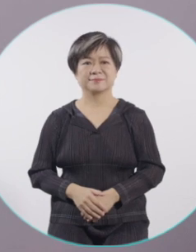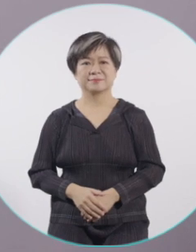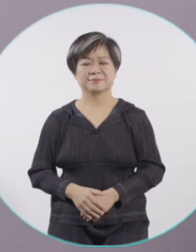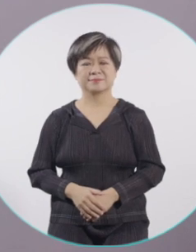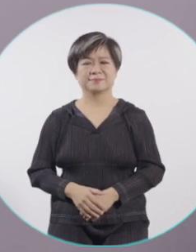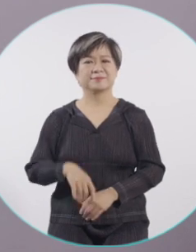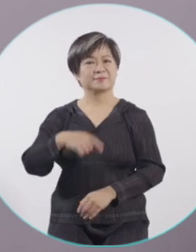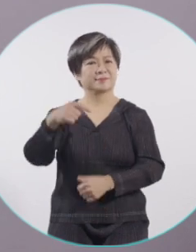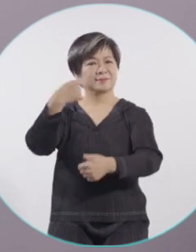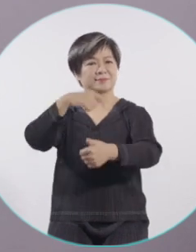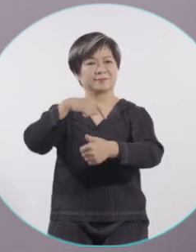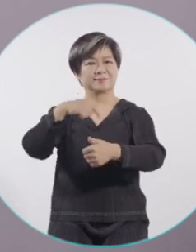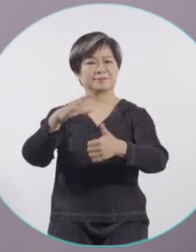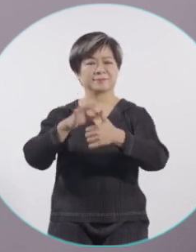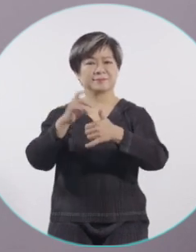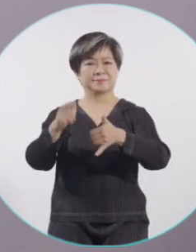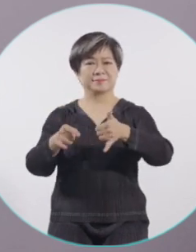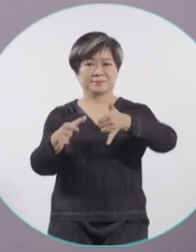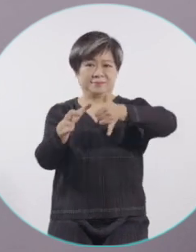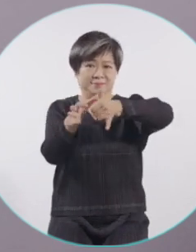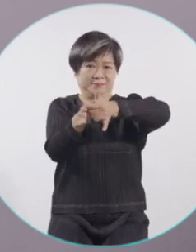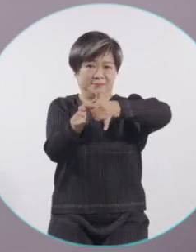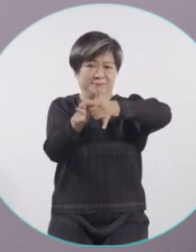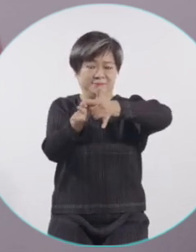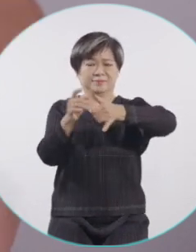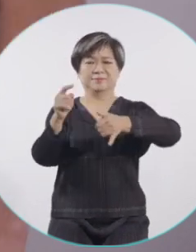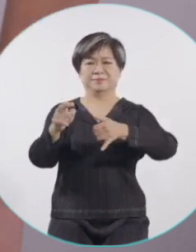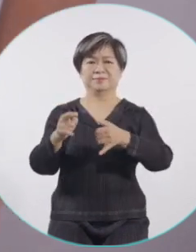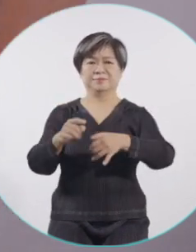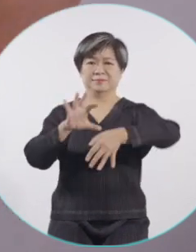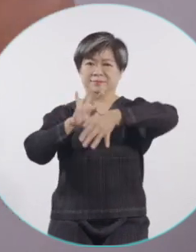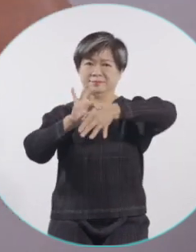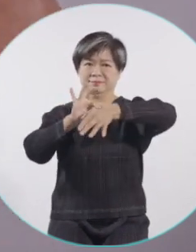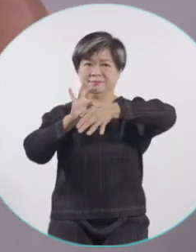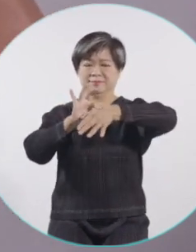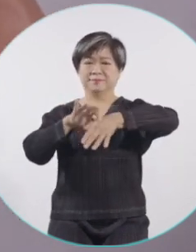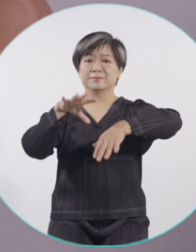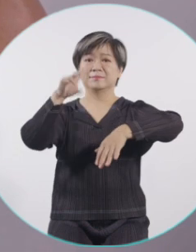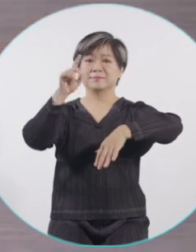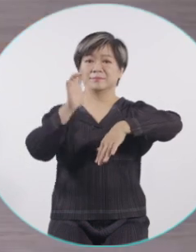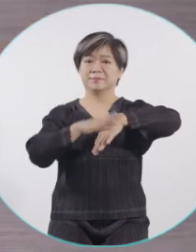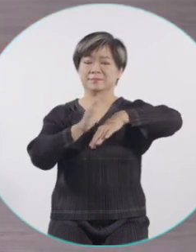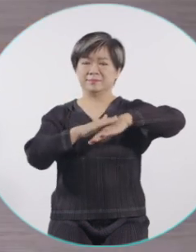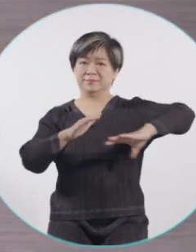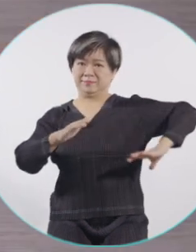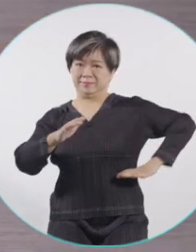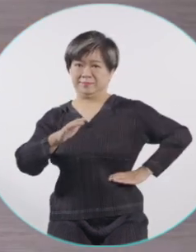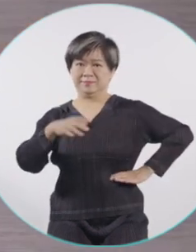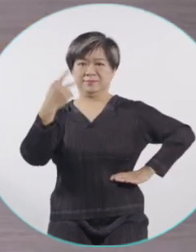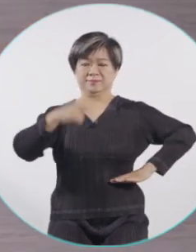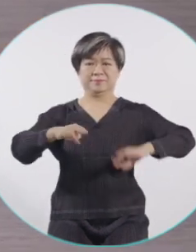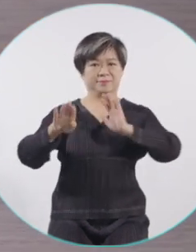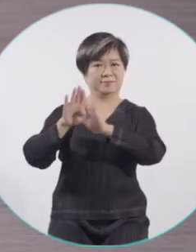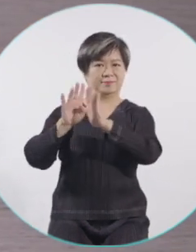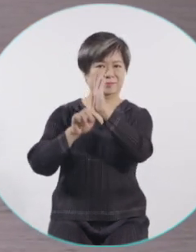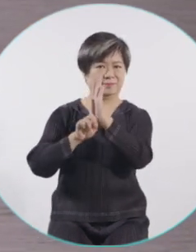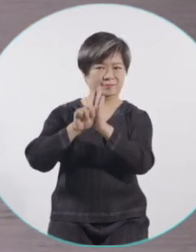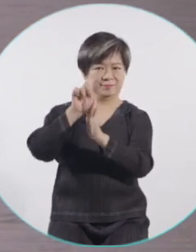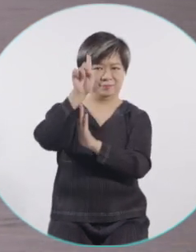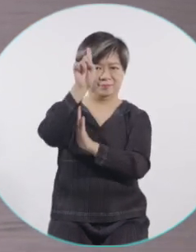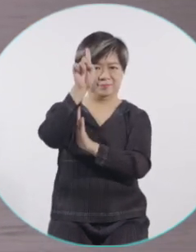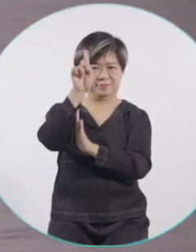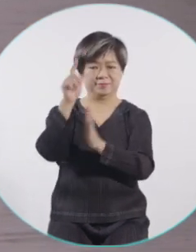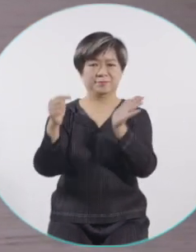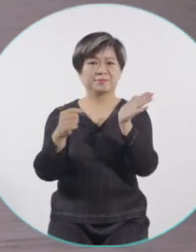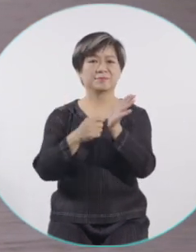好，接下来我们要伸展一下腰部的肌群哦。那各位先帮我把你的左手叉腰，然后右手微微的伸直，伸直到你